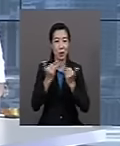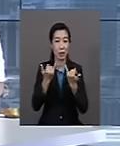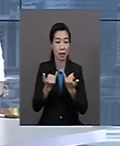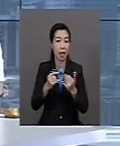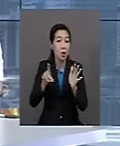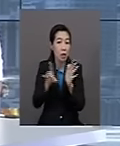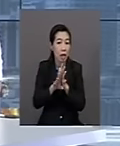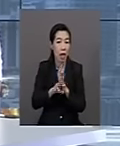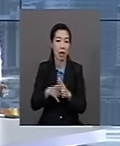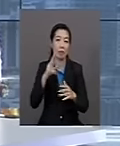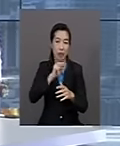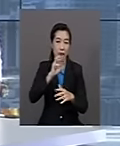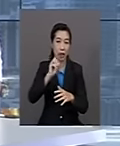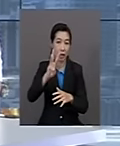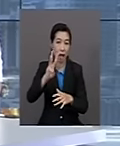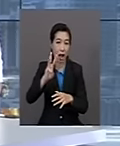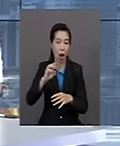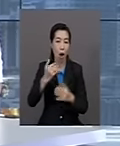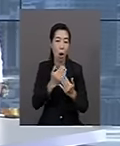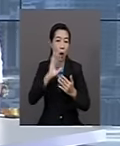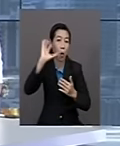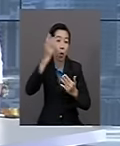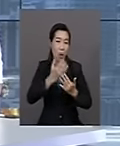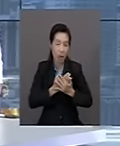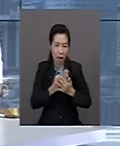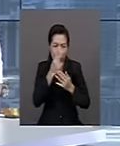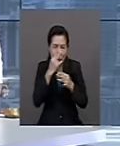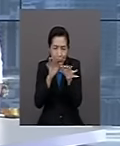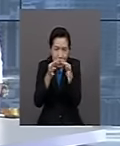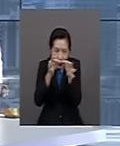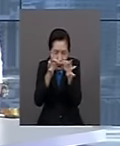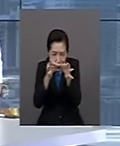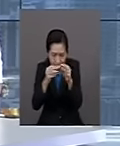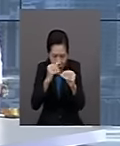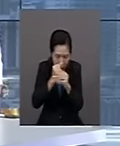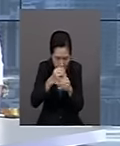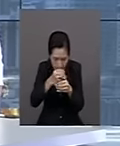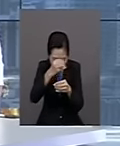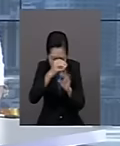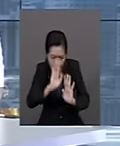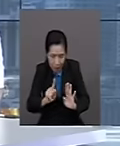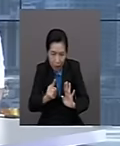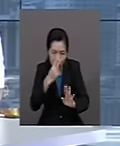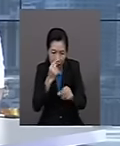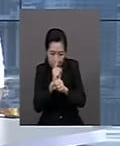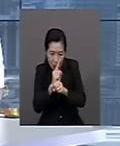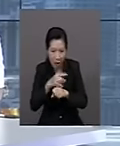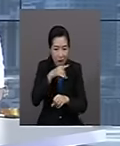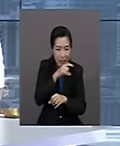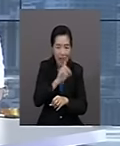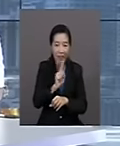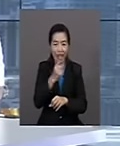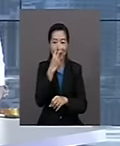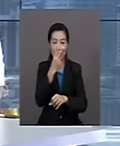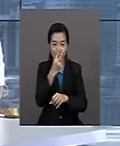เงารักโลกไปดูตัวต่อครับตัวต่อที่กำลังสร้างรังไปดูว่าทำงานกันยังไงแล้วก็ขยันขันแข็งขนาด